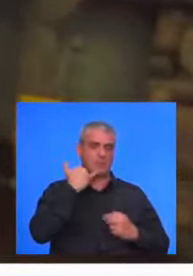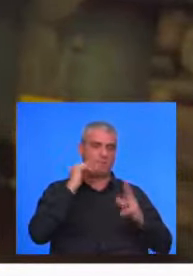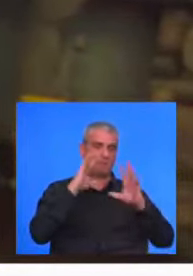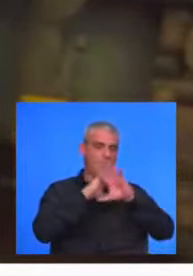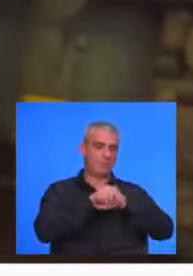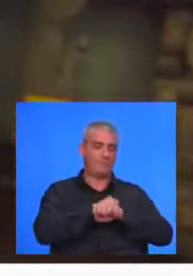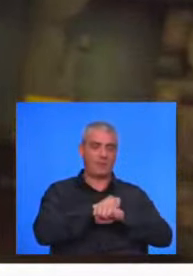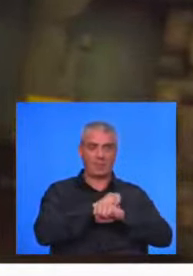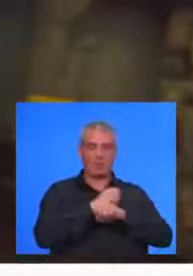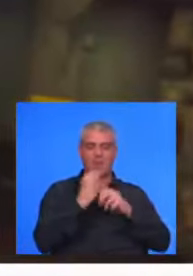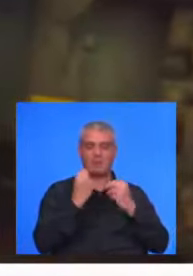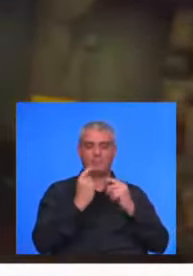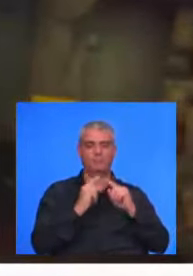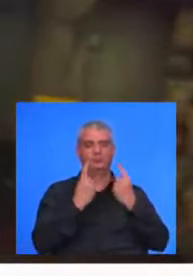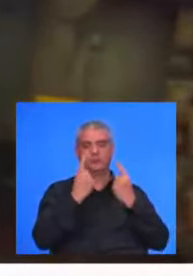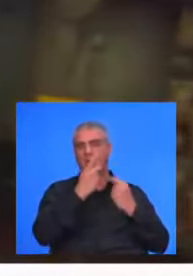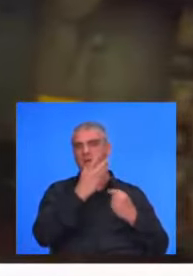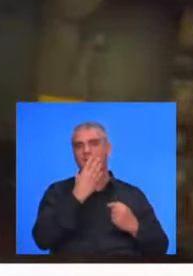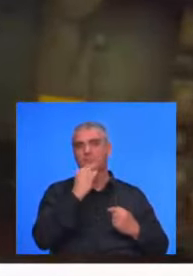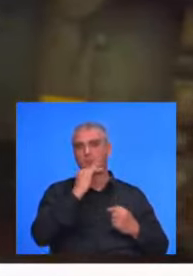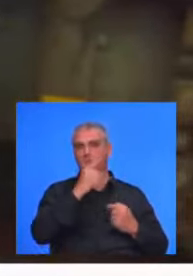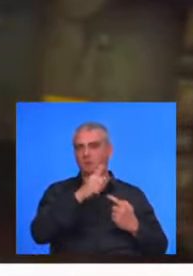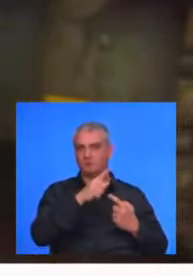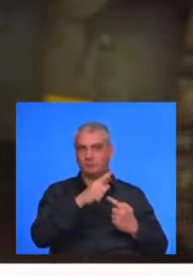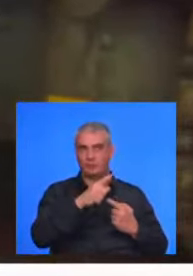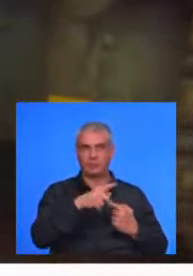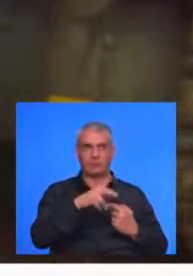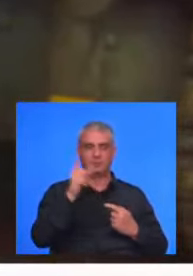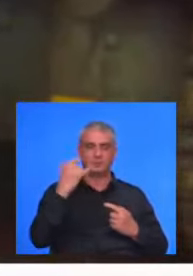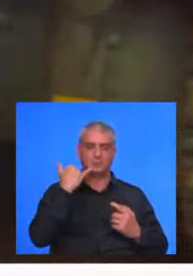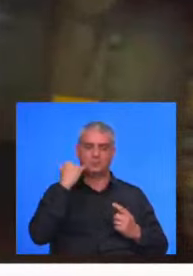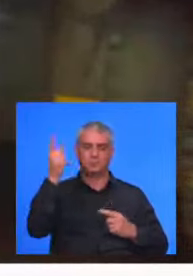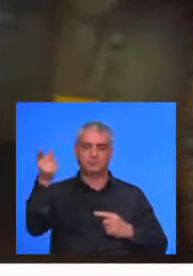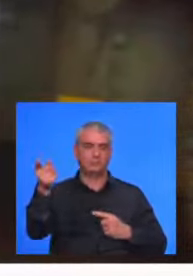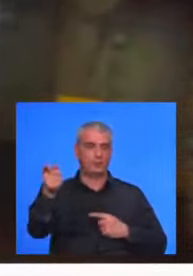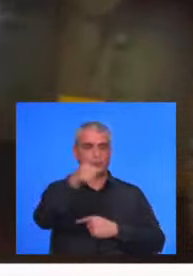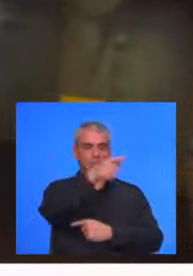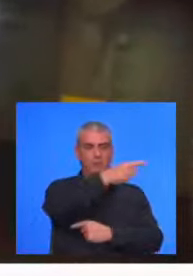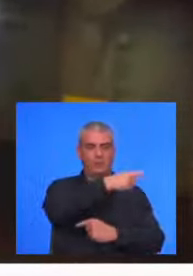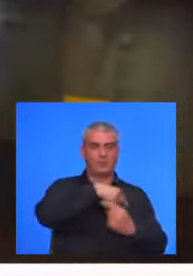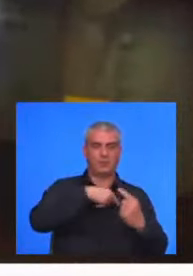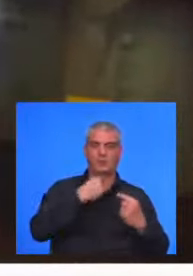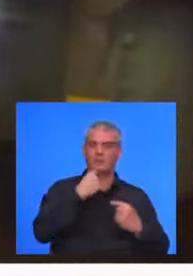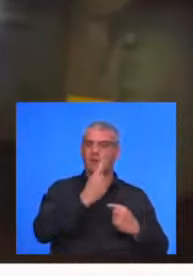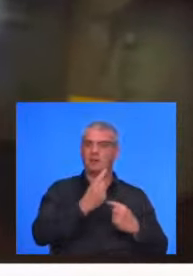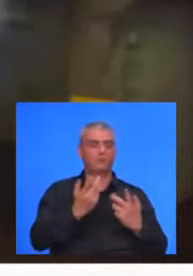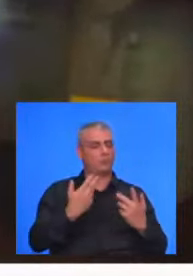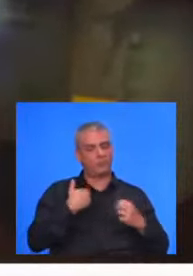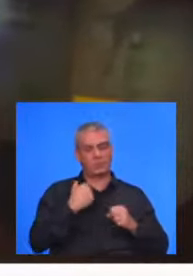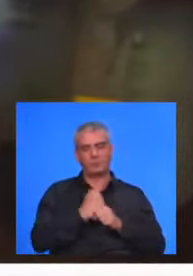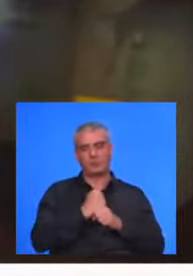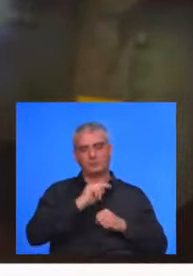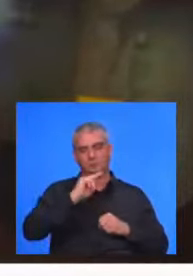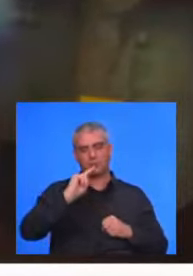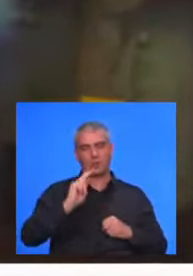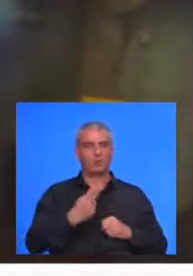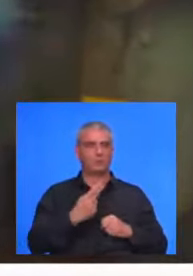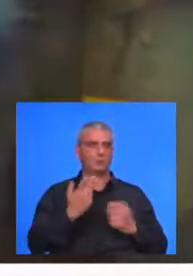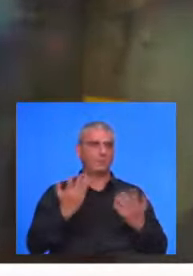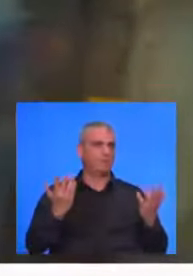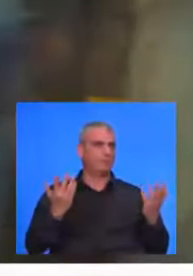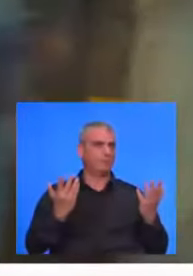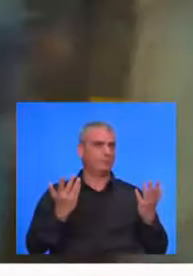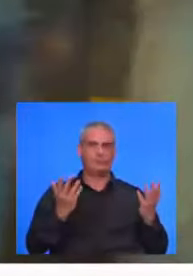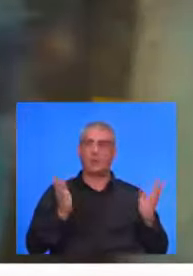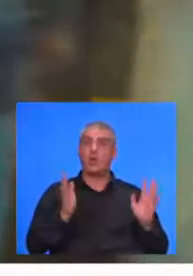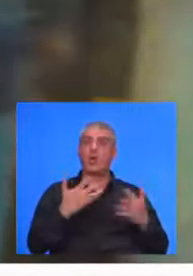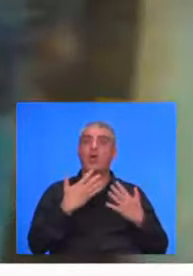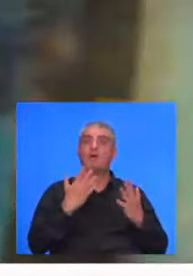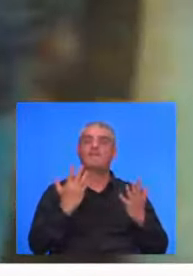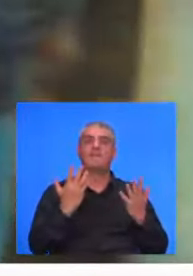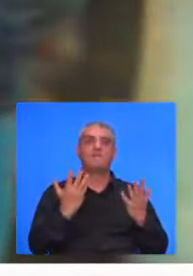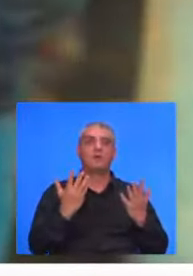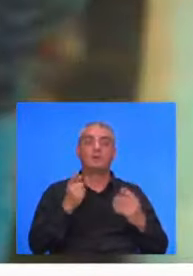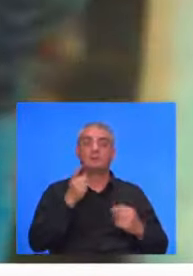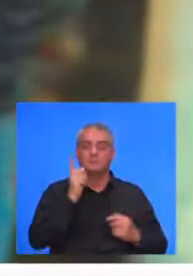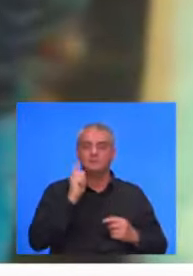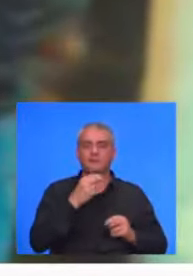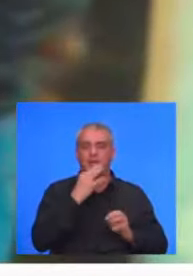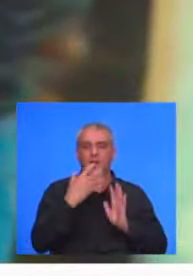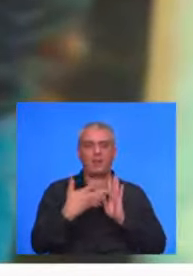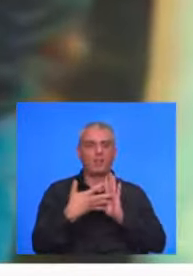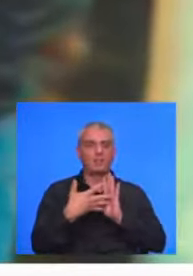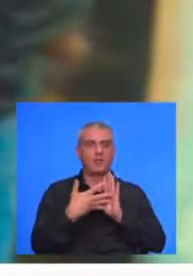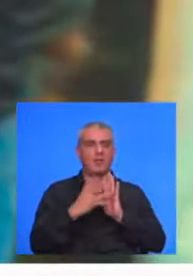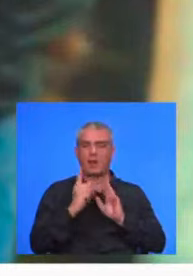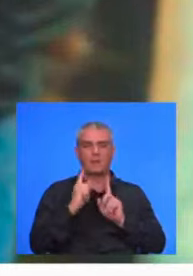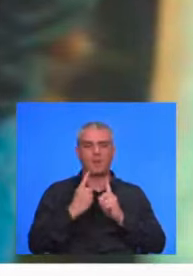אירוע באיוש, זה יתקשר אברהם ליעקב לססון, ויגידו לו, נעשה את זה עוד פעם בשמונה וחצי בבוקר, אוי ואבוי אם זה יקרה. את זה צריך תחקר, למה